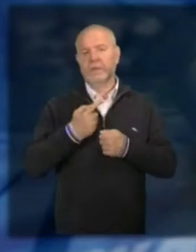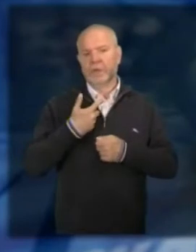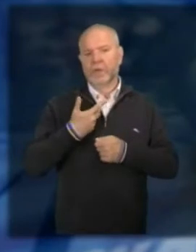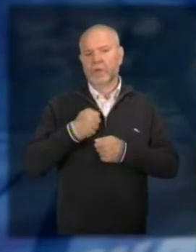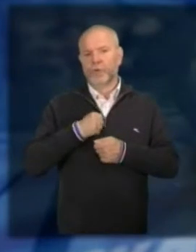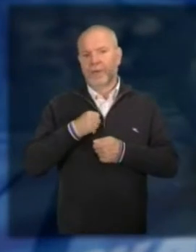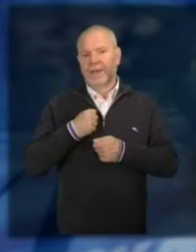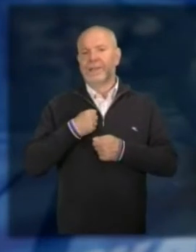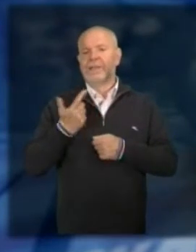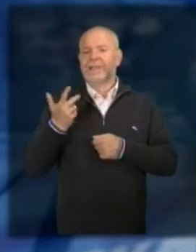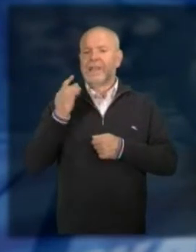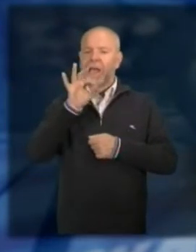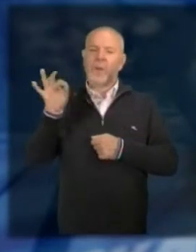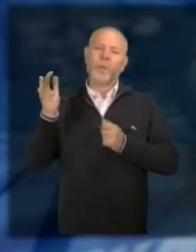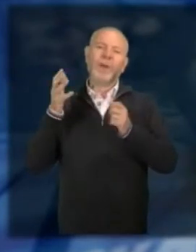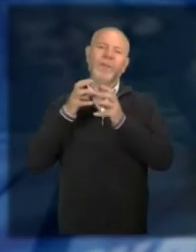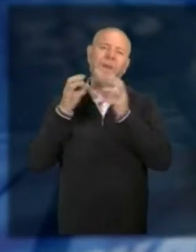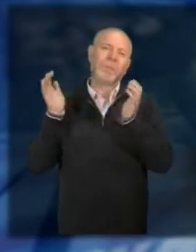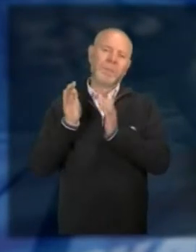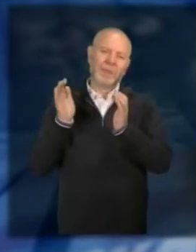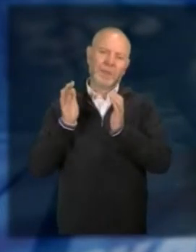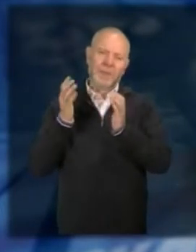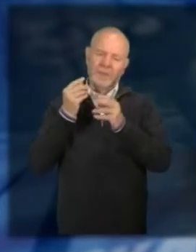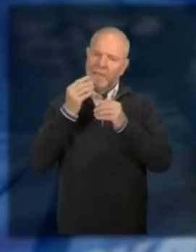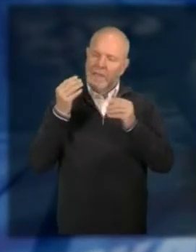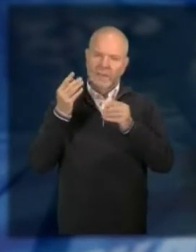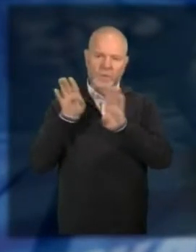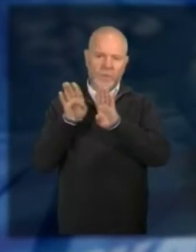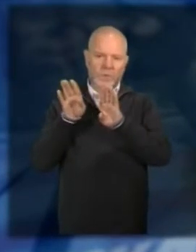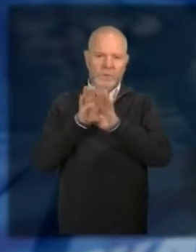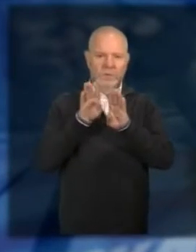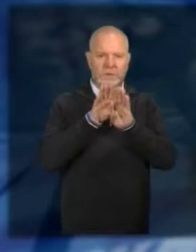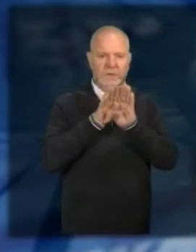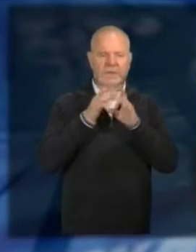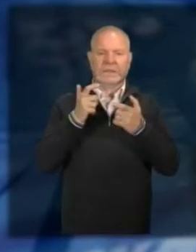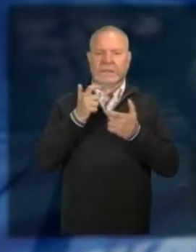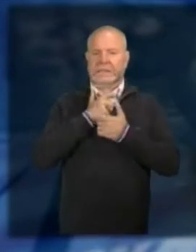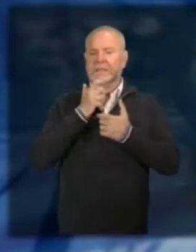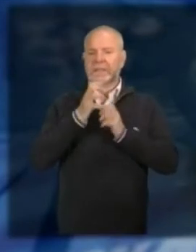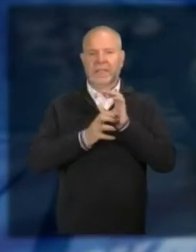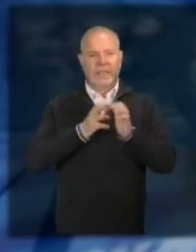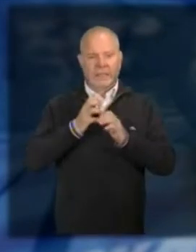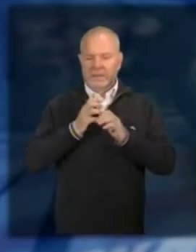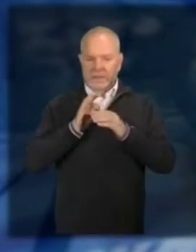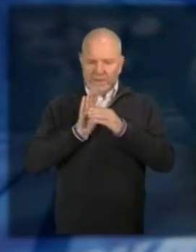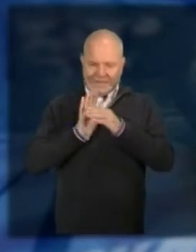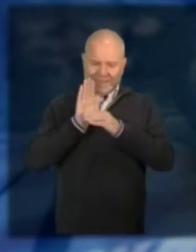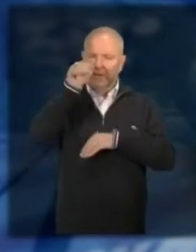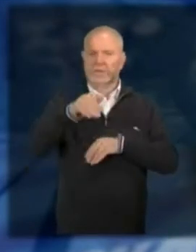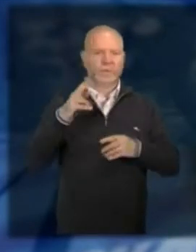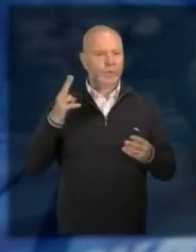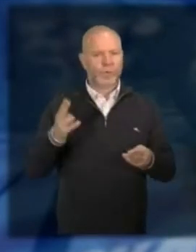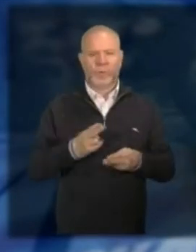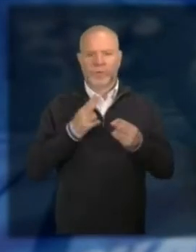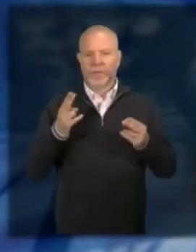della piccola impresa locale, una miriade di realtà strette nella morsa della crisi che faticano ora a versare gli